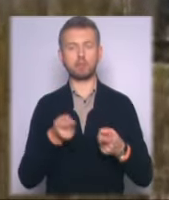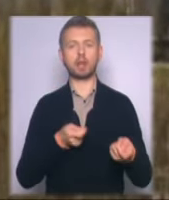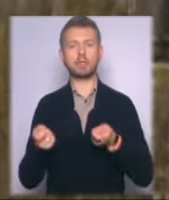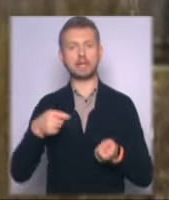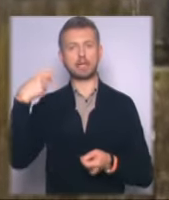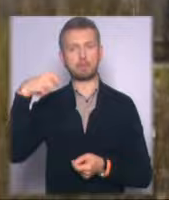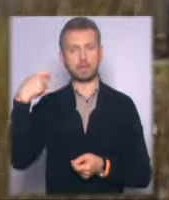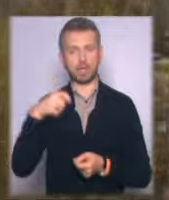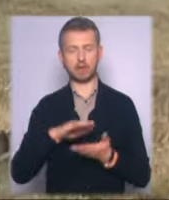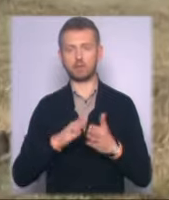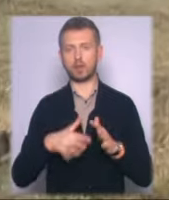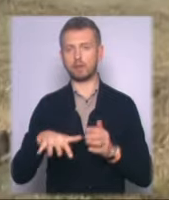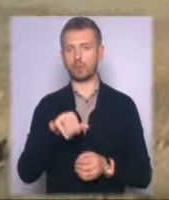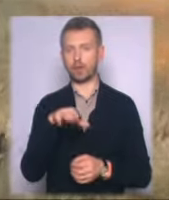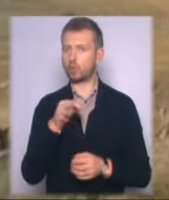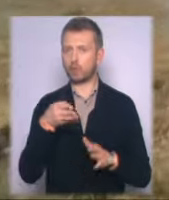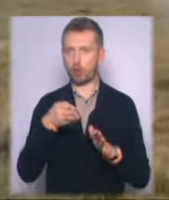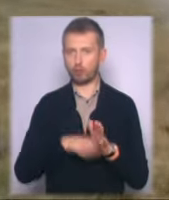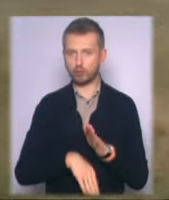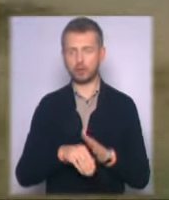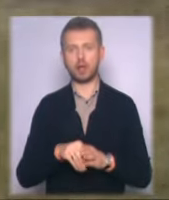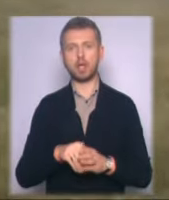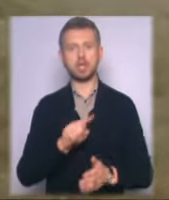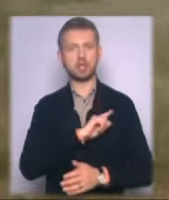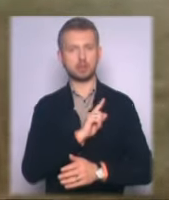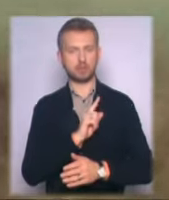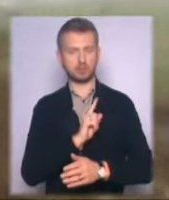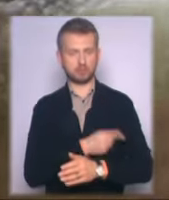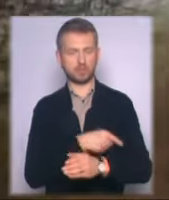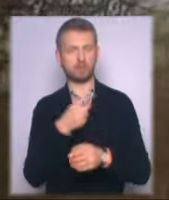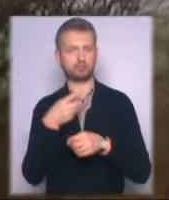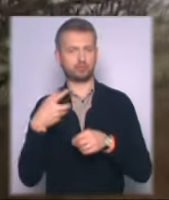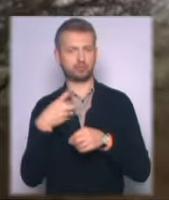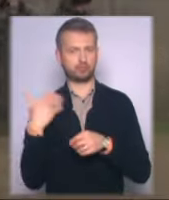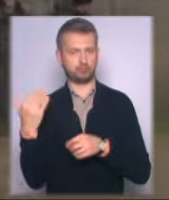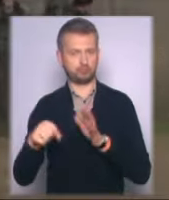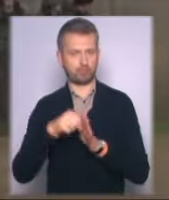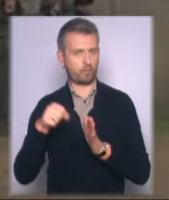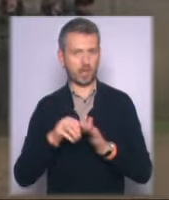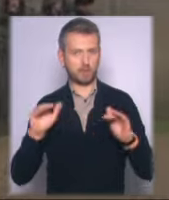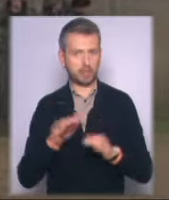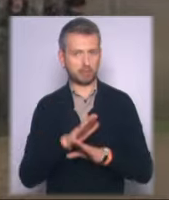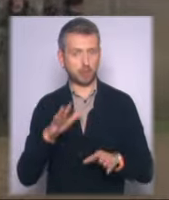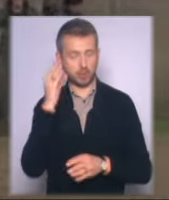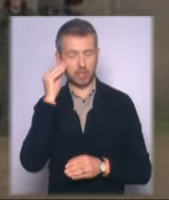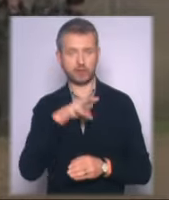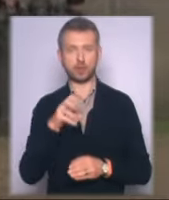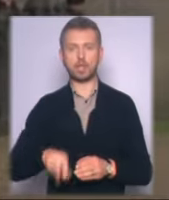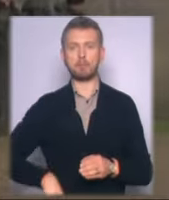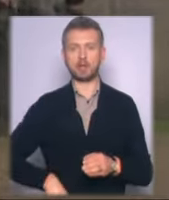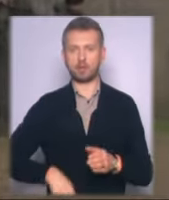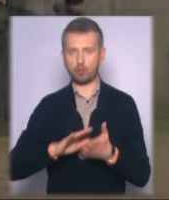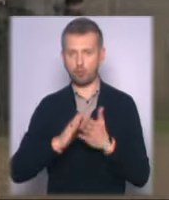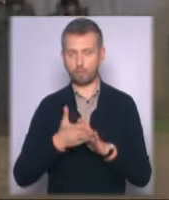президента, ситуація в зоні АТО загострилася. Інтенсивність ведення вогню бойовиками не знижується. Незважаючи на мінські домовленості,